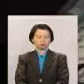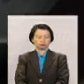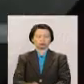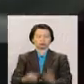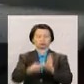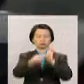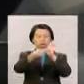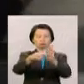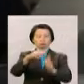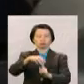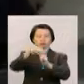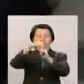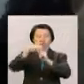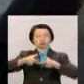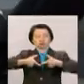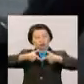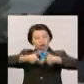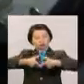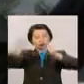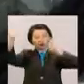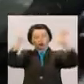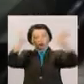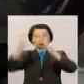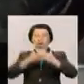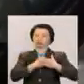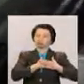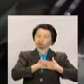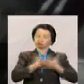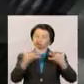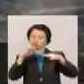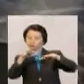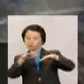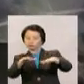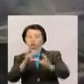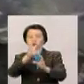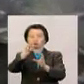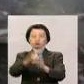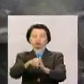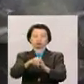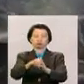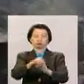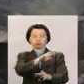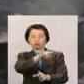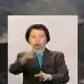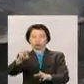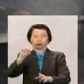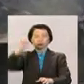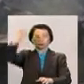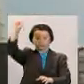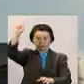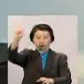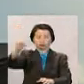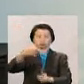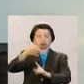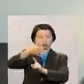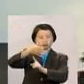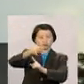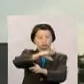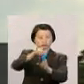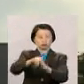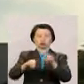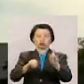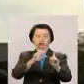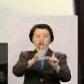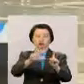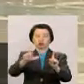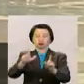Persembahan khas Sayangi Malaysiaku turut menarik perhatian. Perarakan turut disertai konvoi kembara merdeka Jalur Gemilang melibatkan